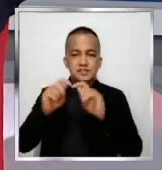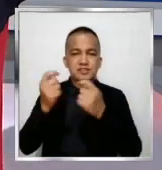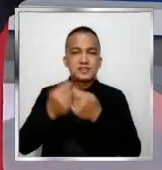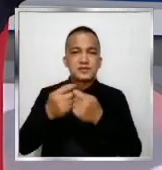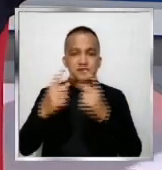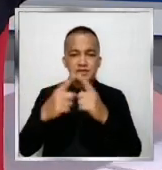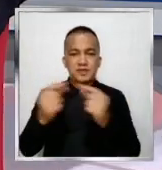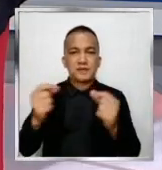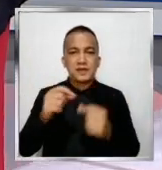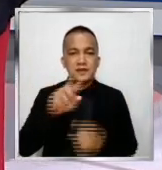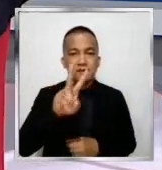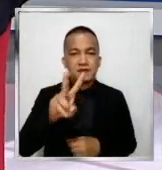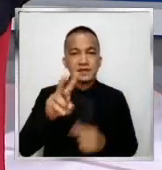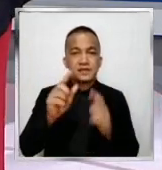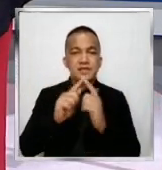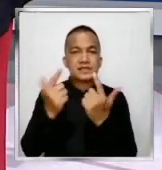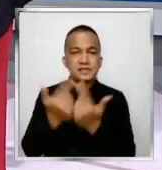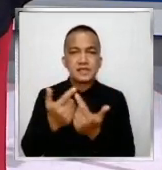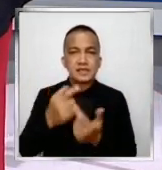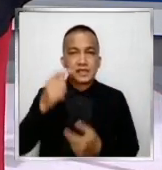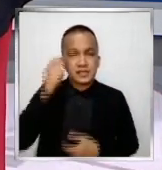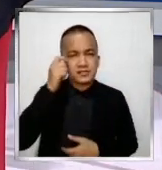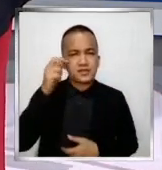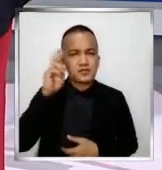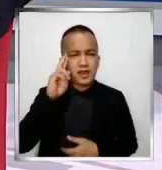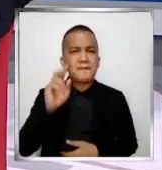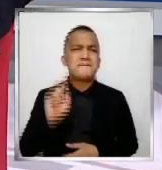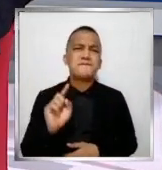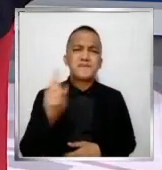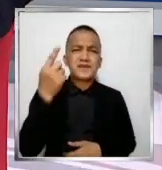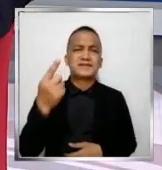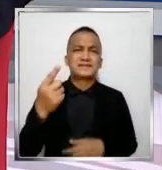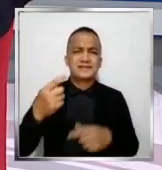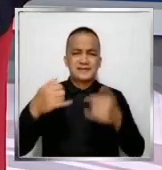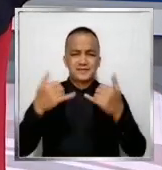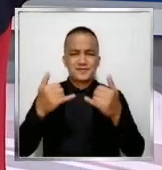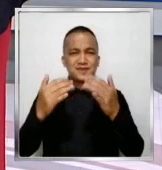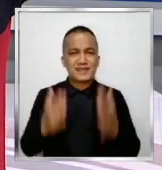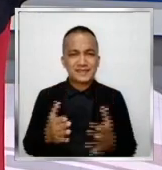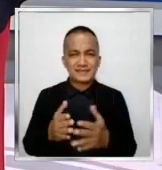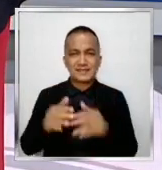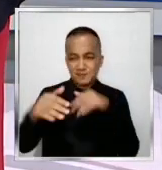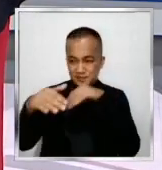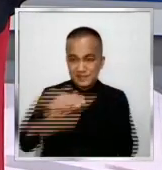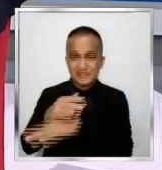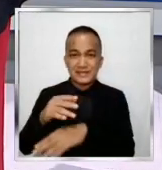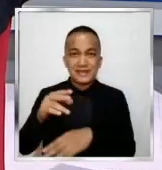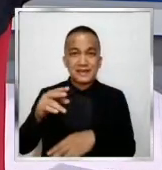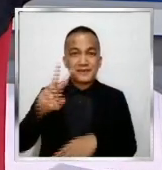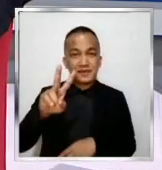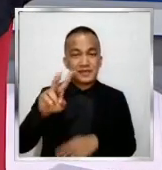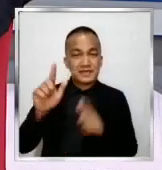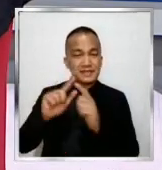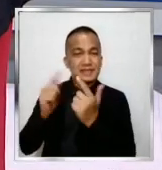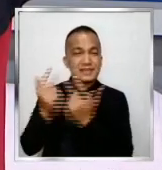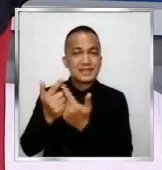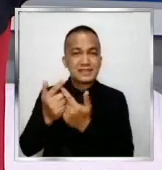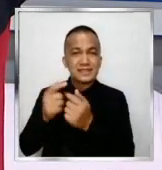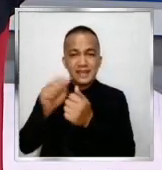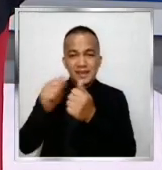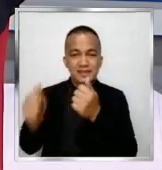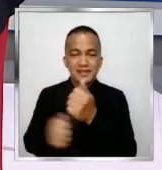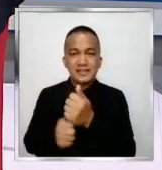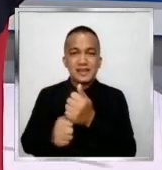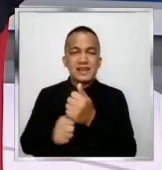League. Si Thirdy Ravena ang kauna-unahang player na makakapasok sa B League sa ilalim ng Asian Player